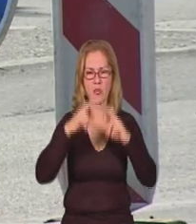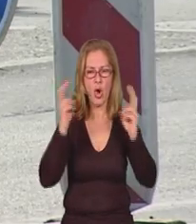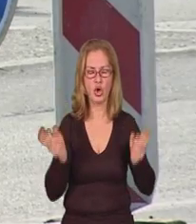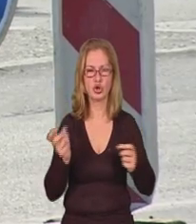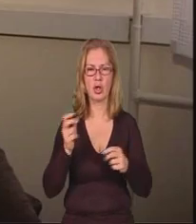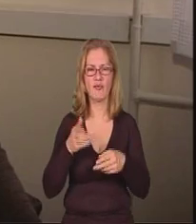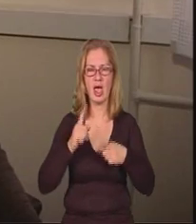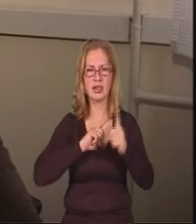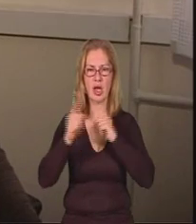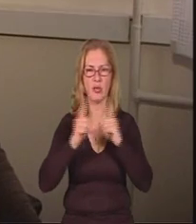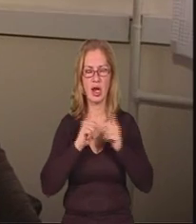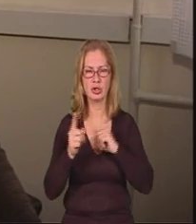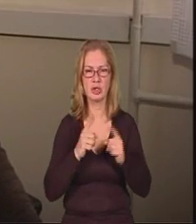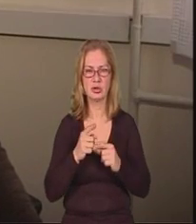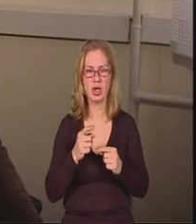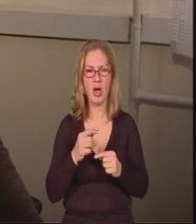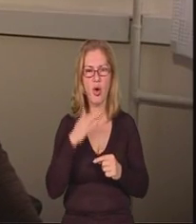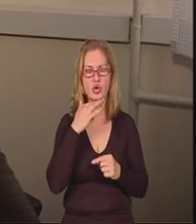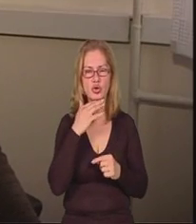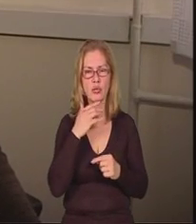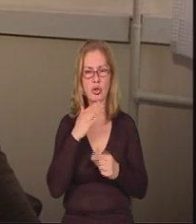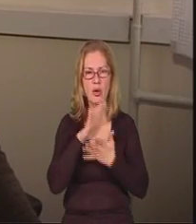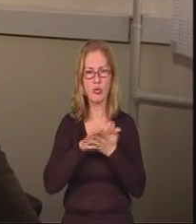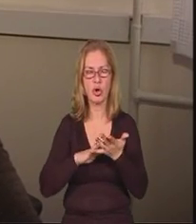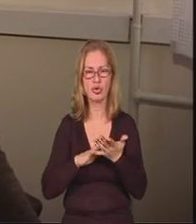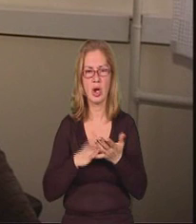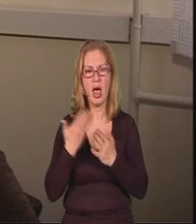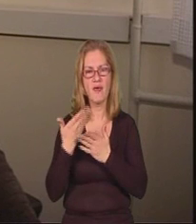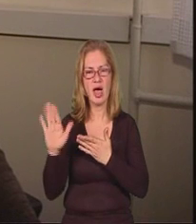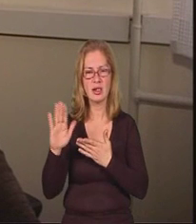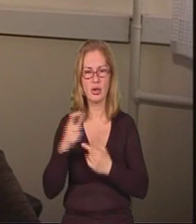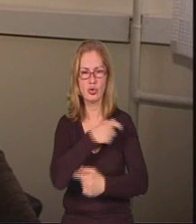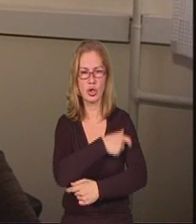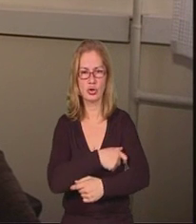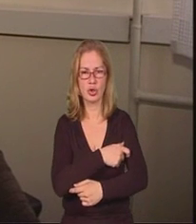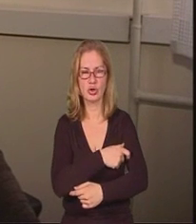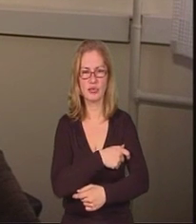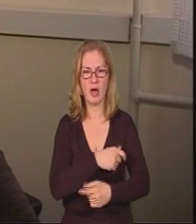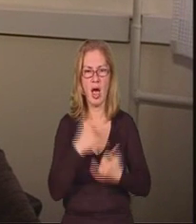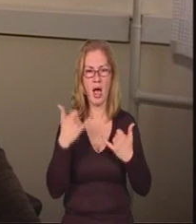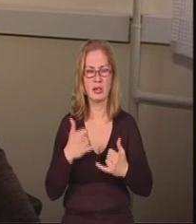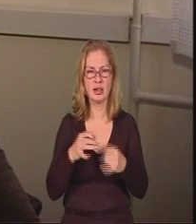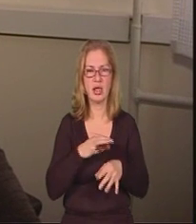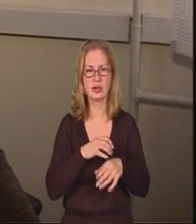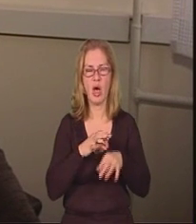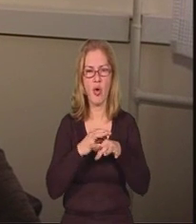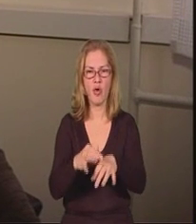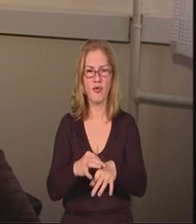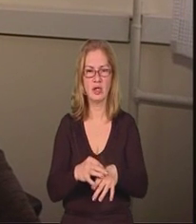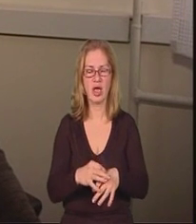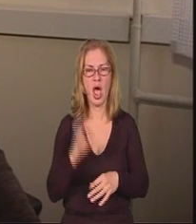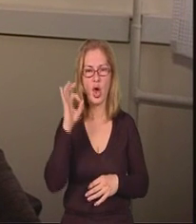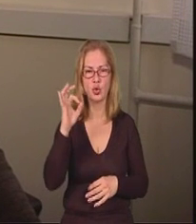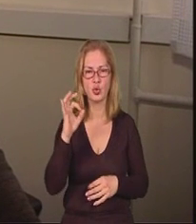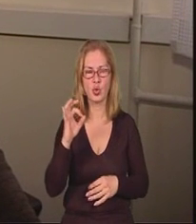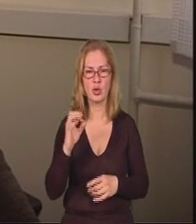na Fruškoj gori. Od subote na snazi vanredno noćno dežurstvo i angažovana su dva vozila sa posipačima, a od danas se uvodi